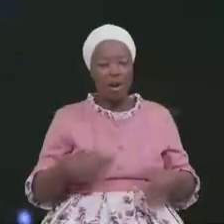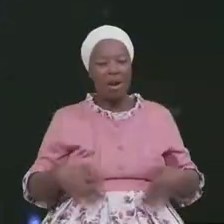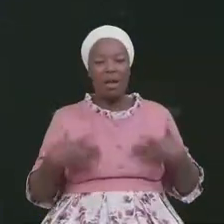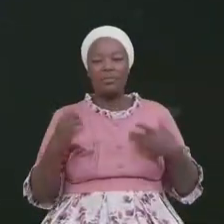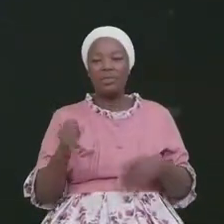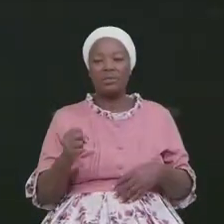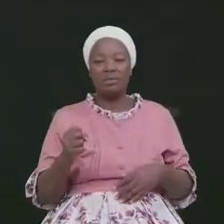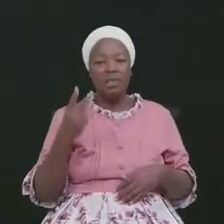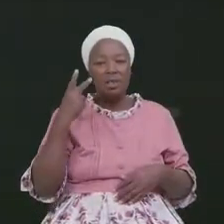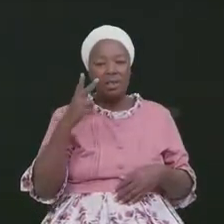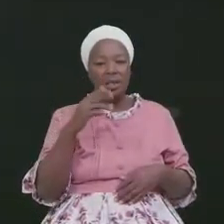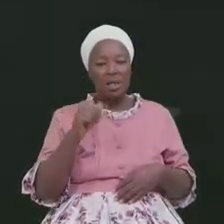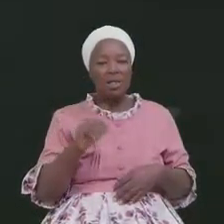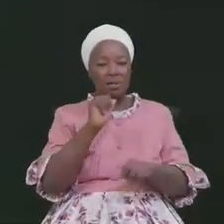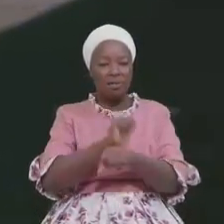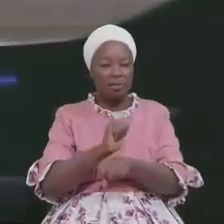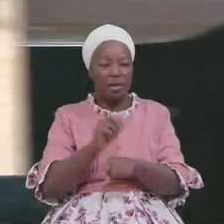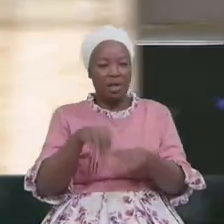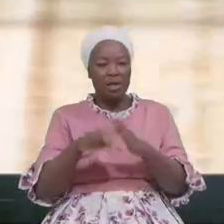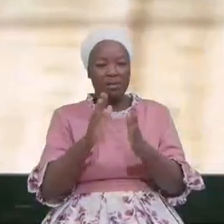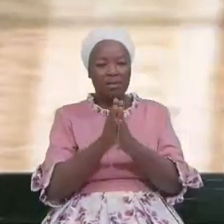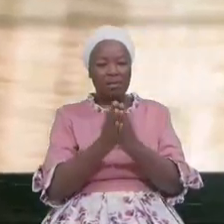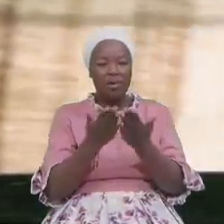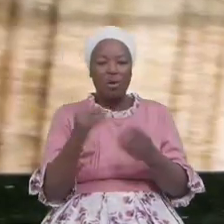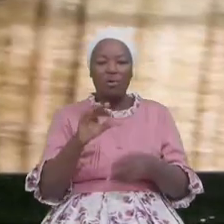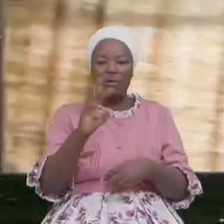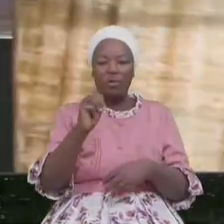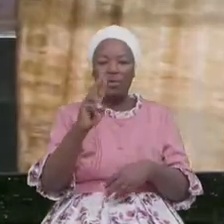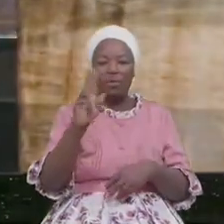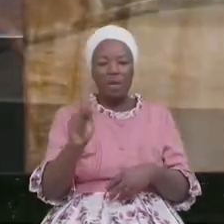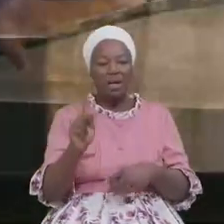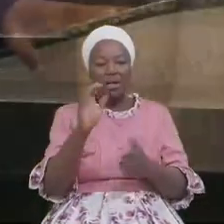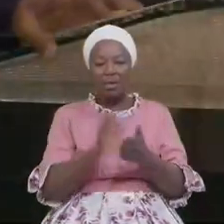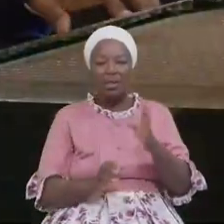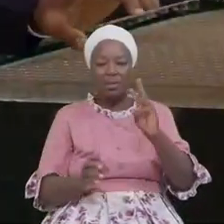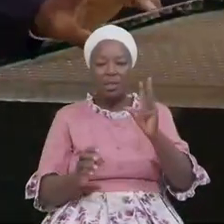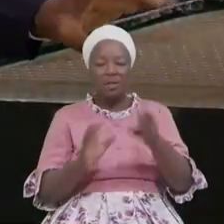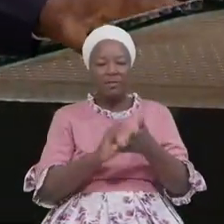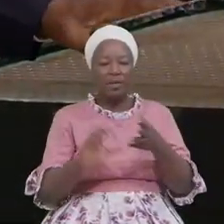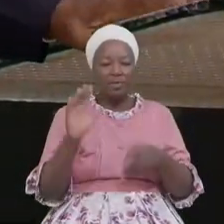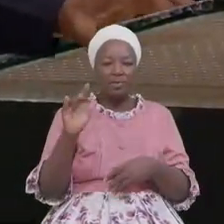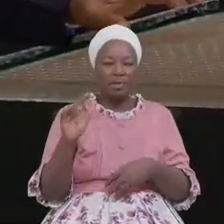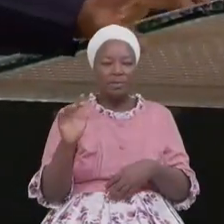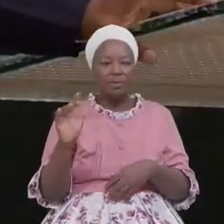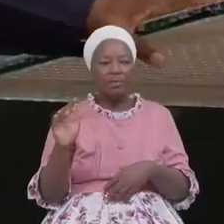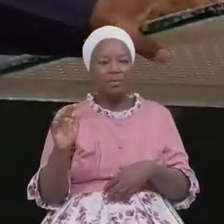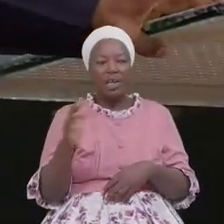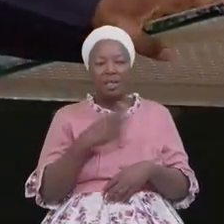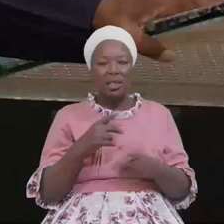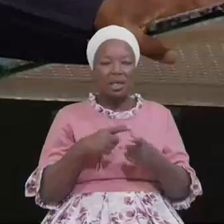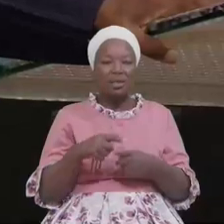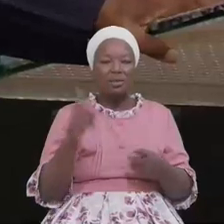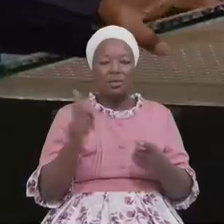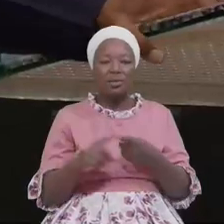La commission en Marc 16. Je vous lis le verset 15. Il a dit, et nous